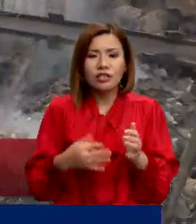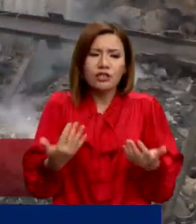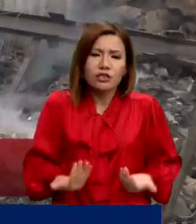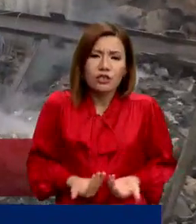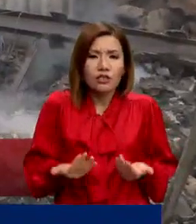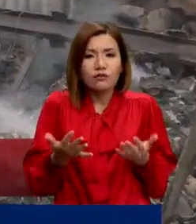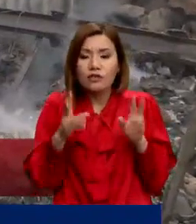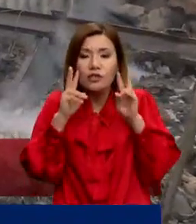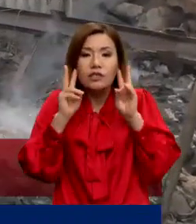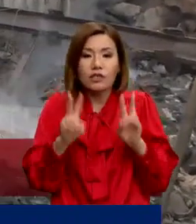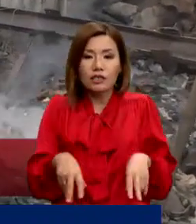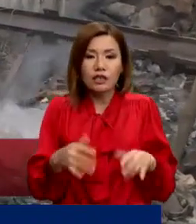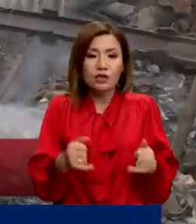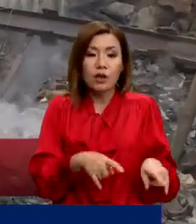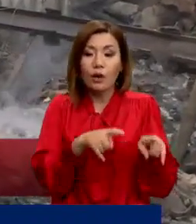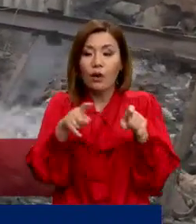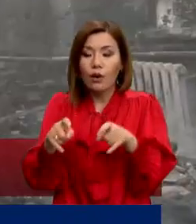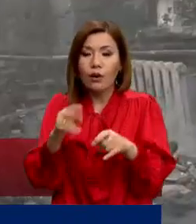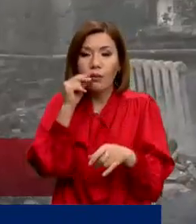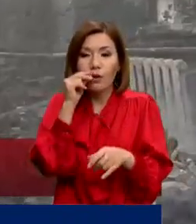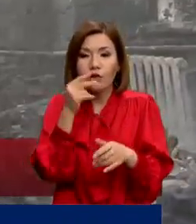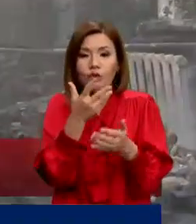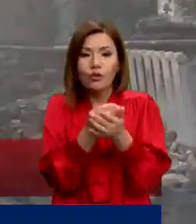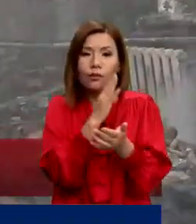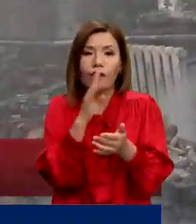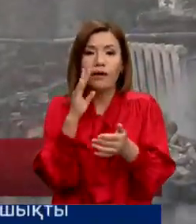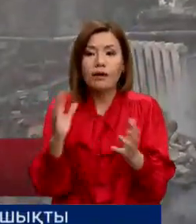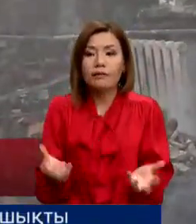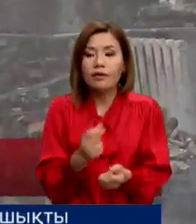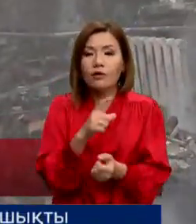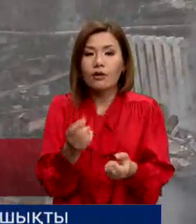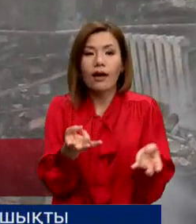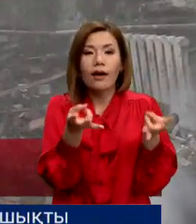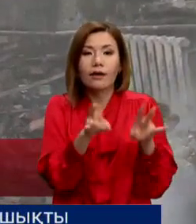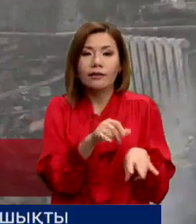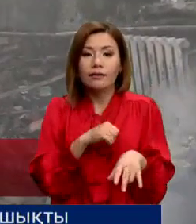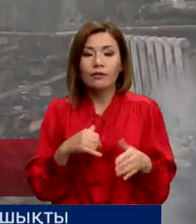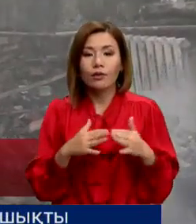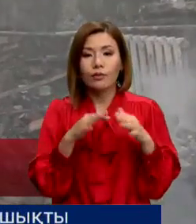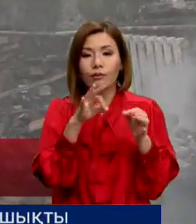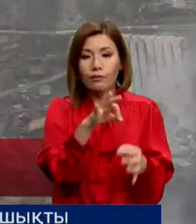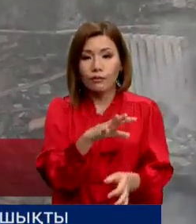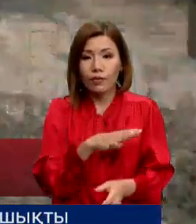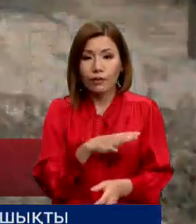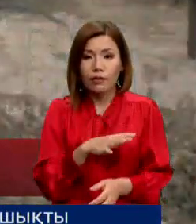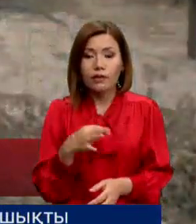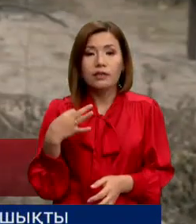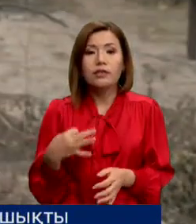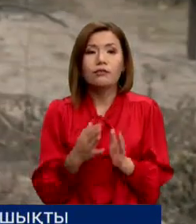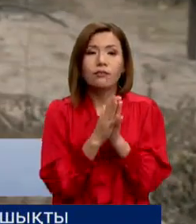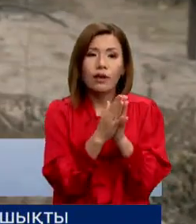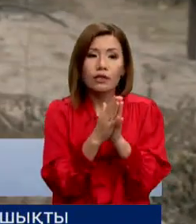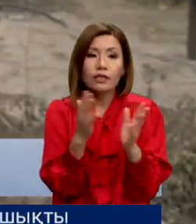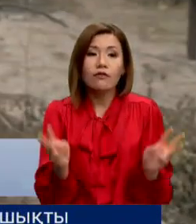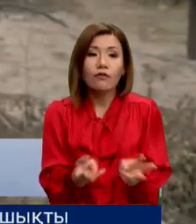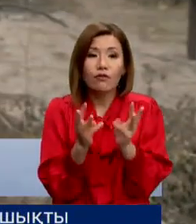не знает. Когда началась эвакуация, мужчина отправил мать со спасателями, а сам остался дома. Я ему сказала: сынок, если будет